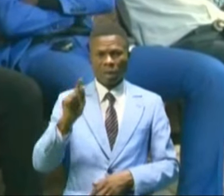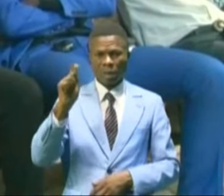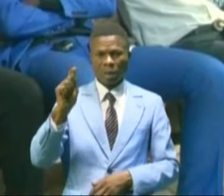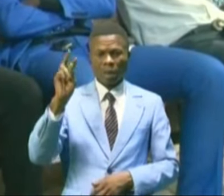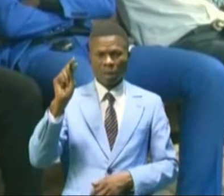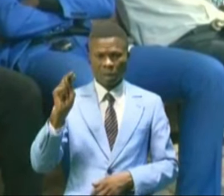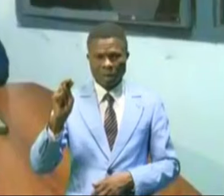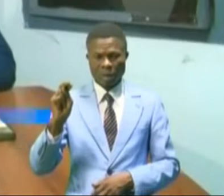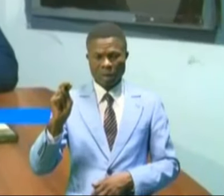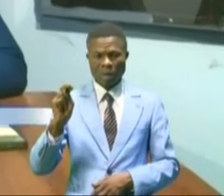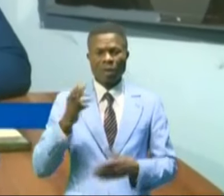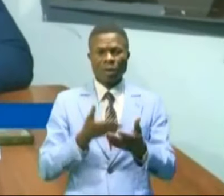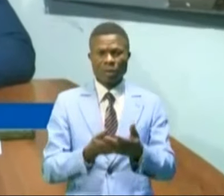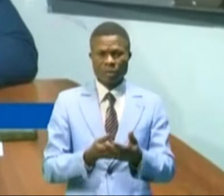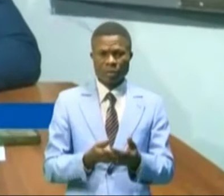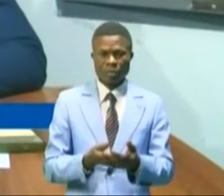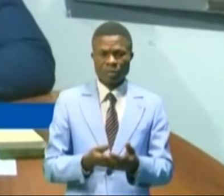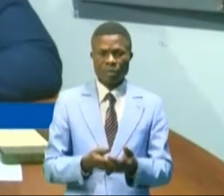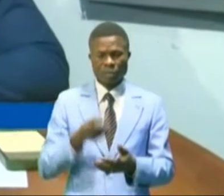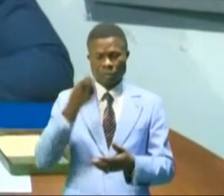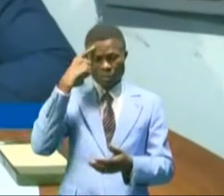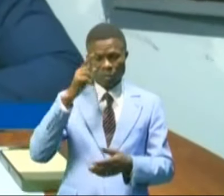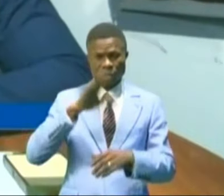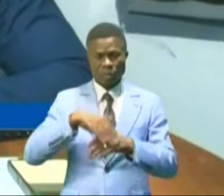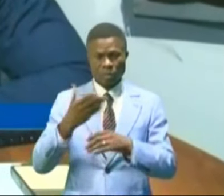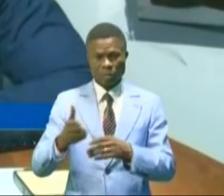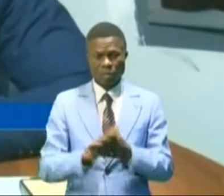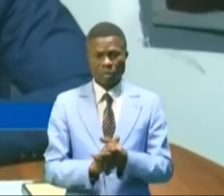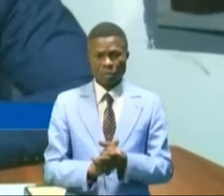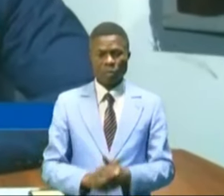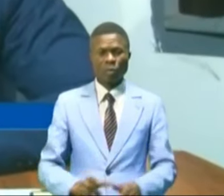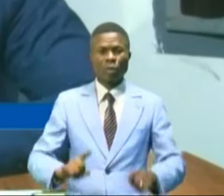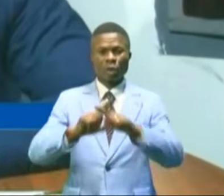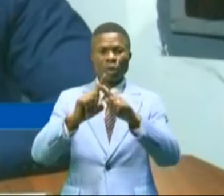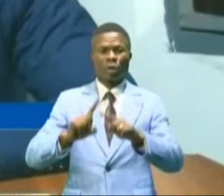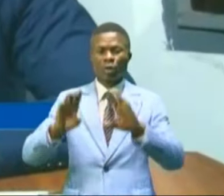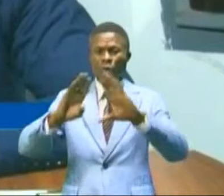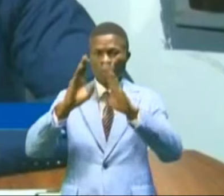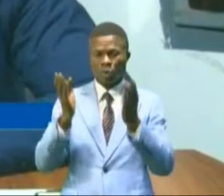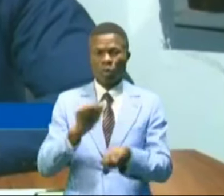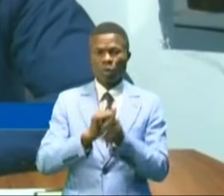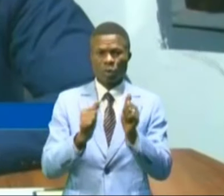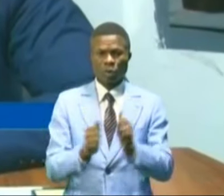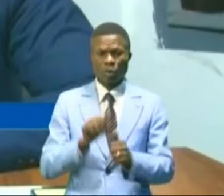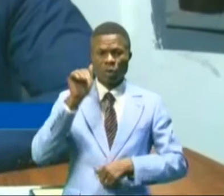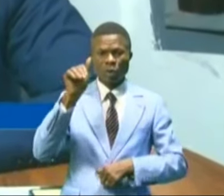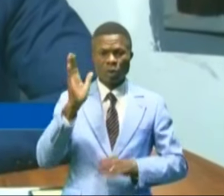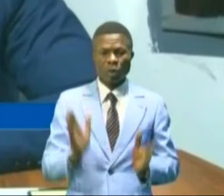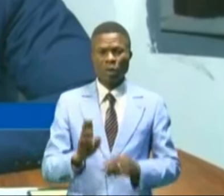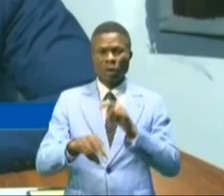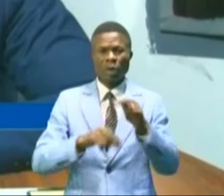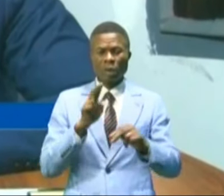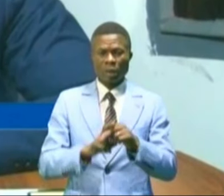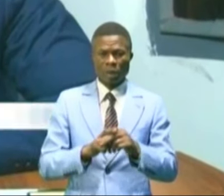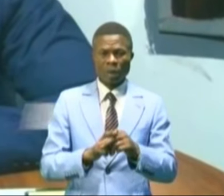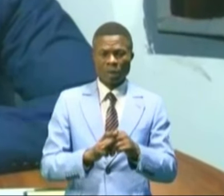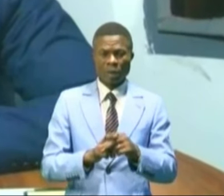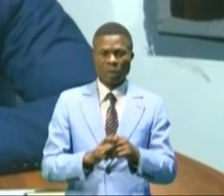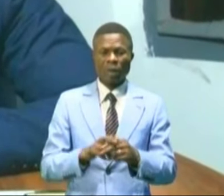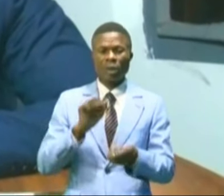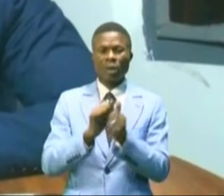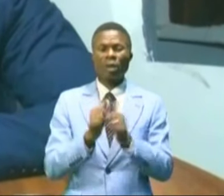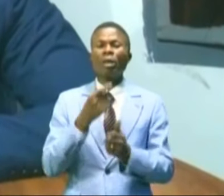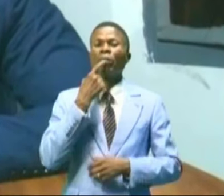cette déclaration. Après avoir passé en revue toute la situation, le directoire national de la génération 4